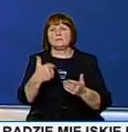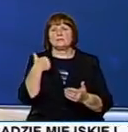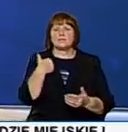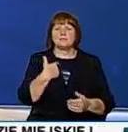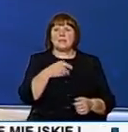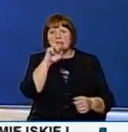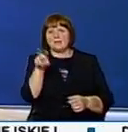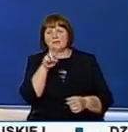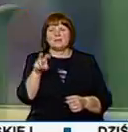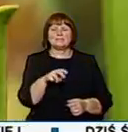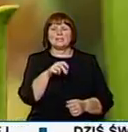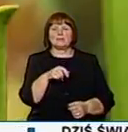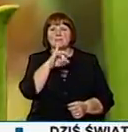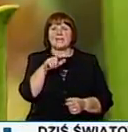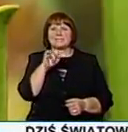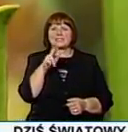się nie dał.